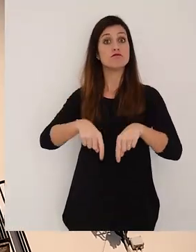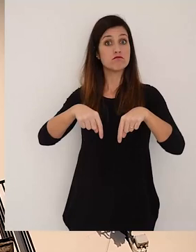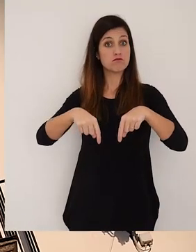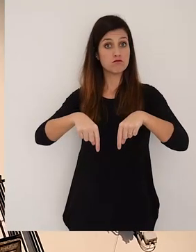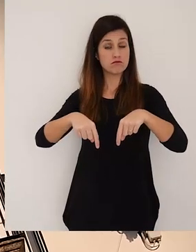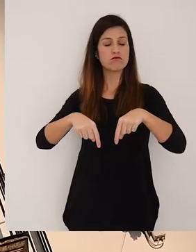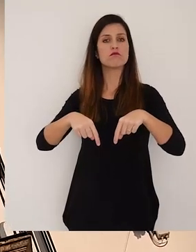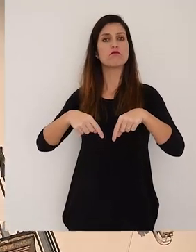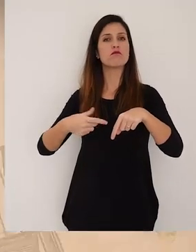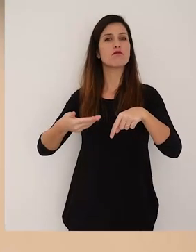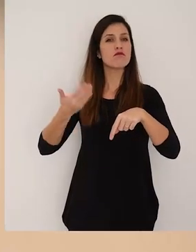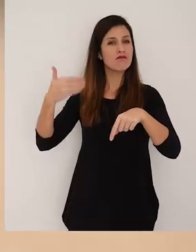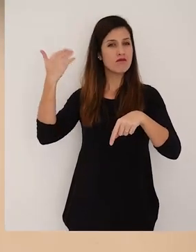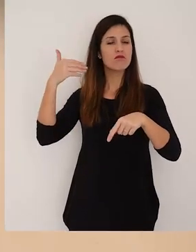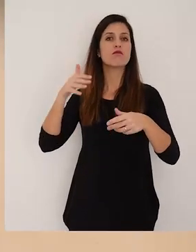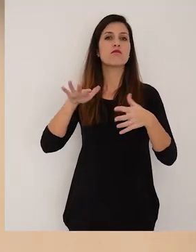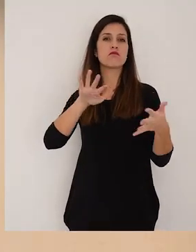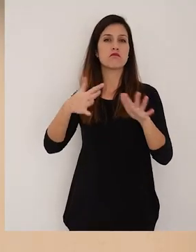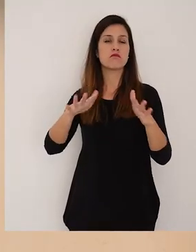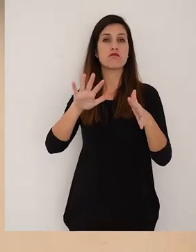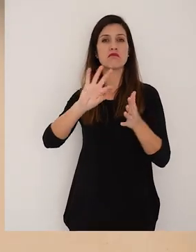si attestano, salvo casi particolari, al